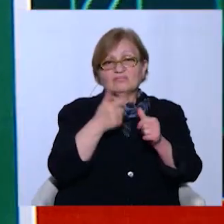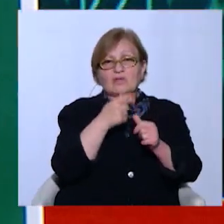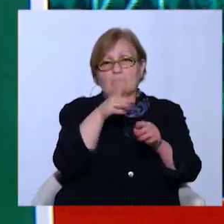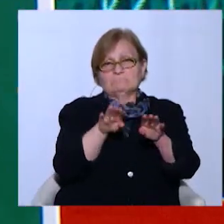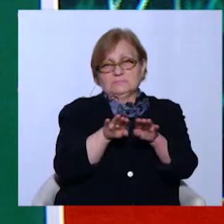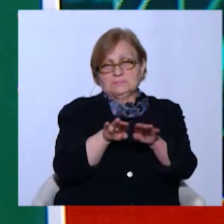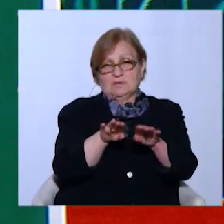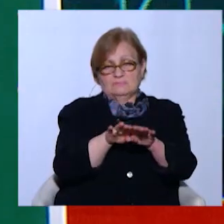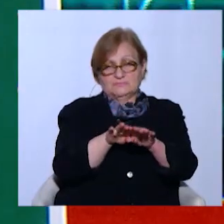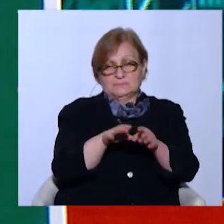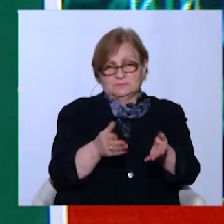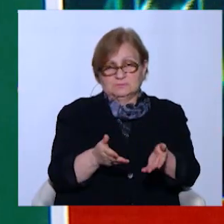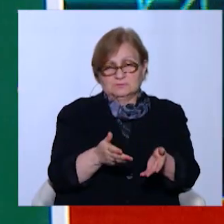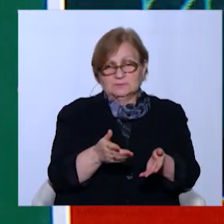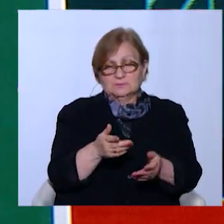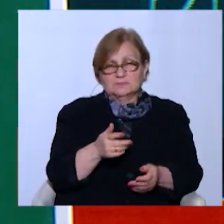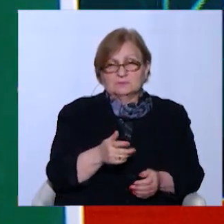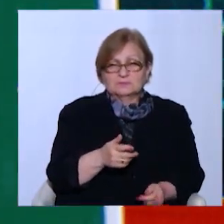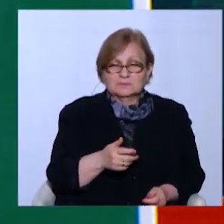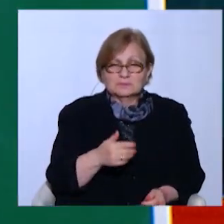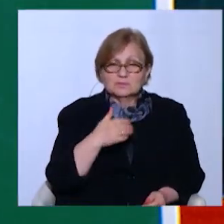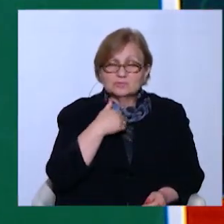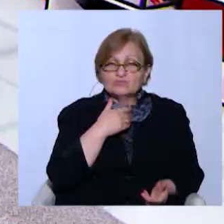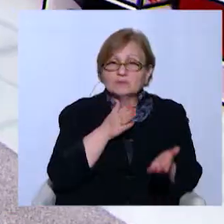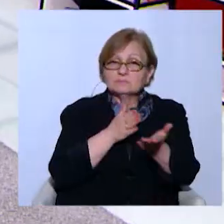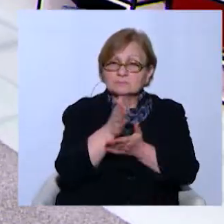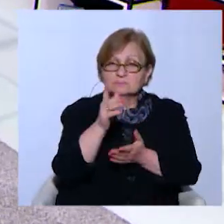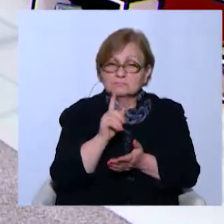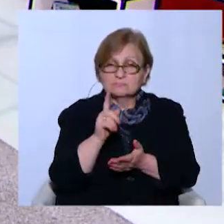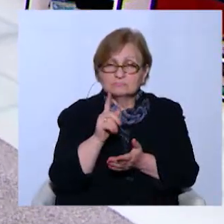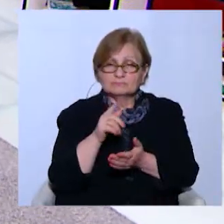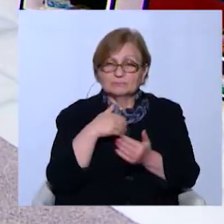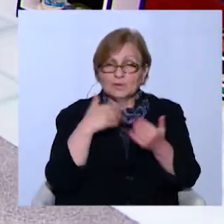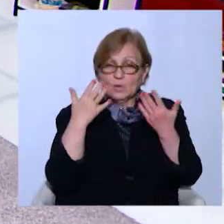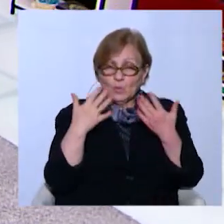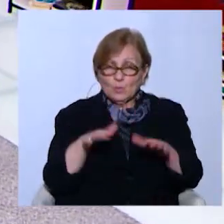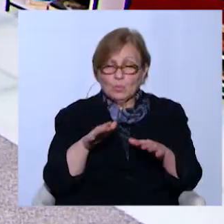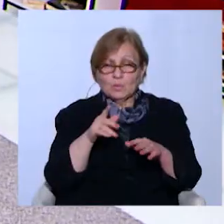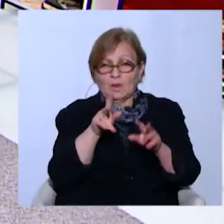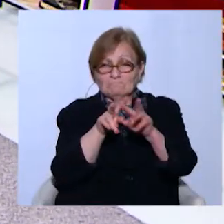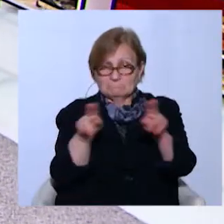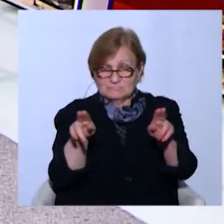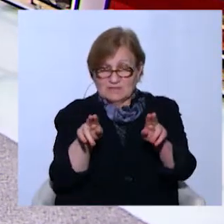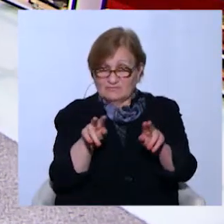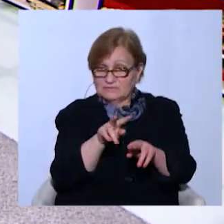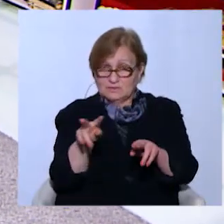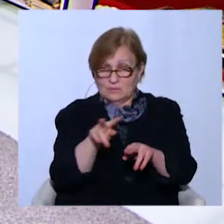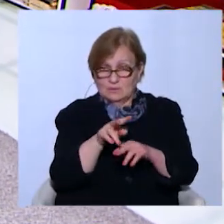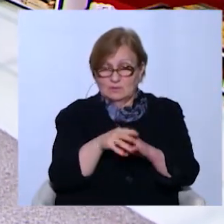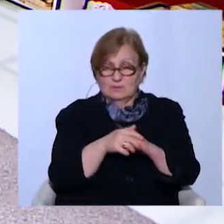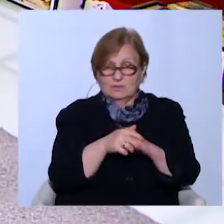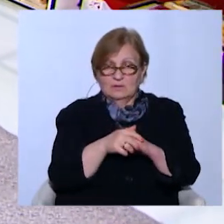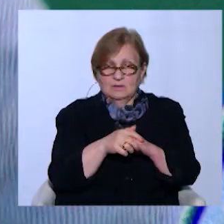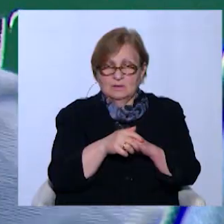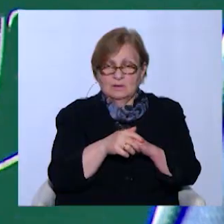ნახეთ, მოვაცილოთ და გავიგოთ. ახლა ჩვენი მიზანი არის, რადგან დავადგინეთ მსგავსება, აი ეს არის 4,